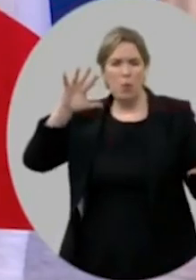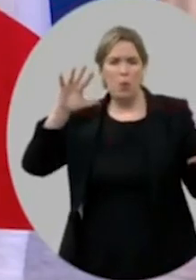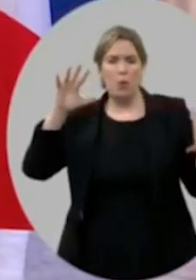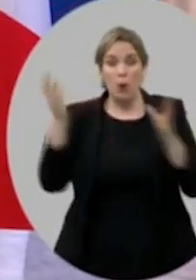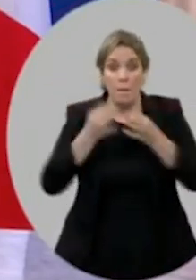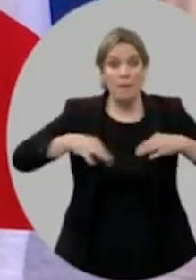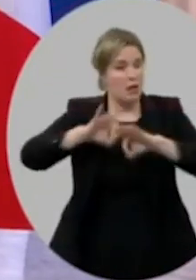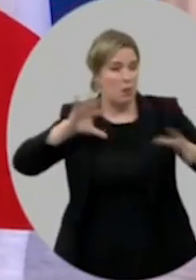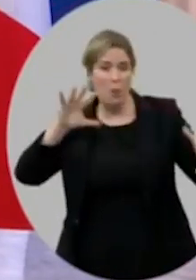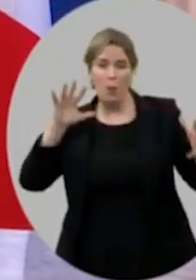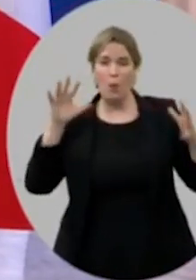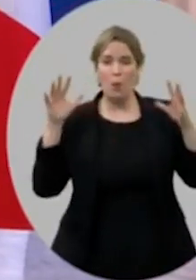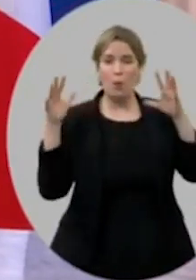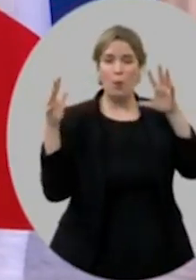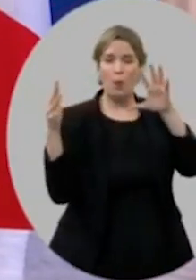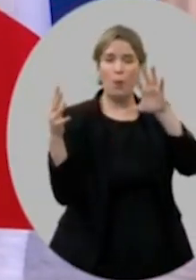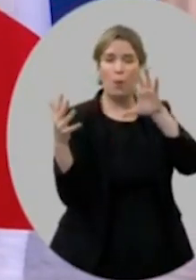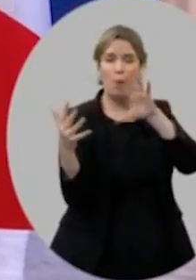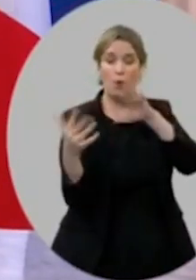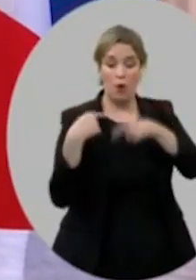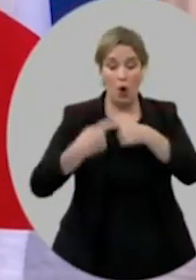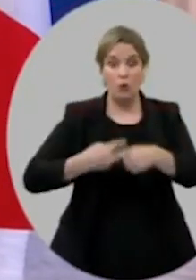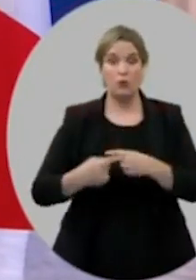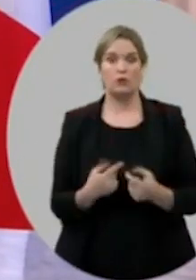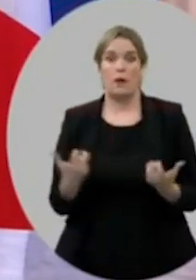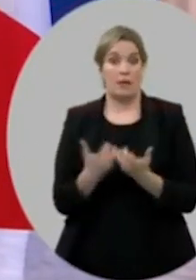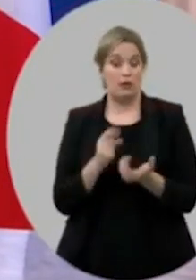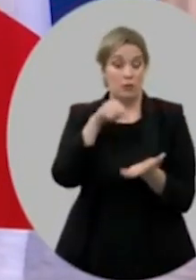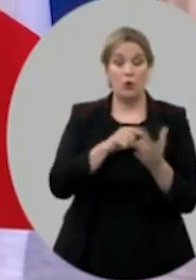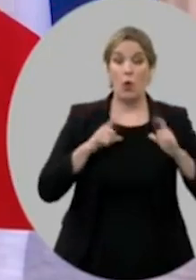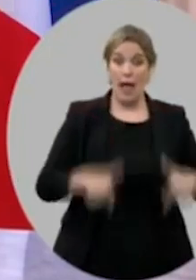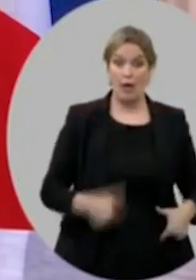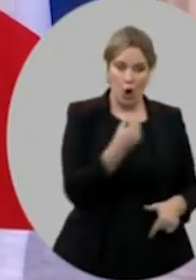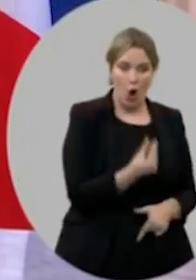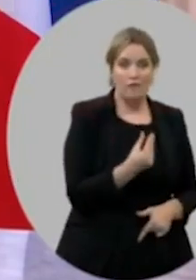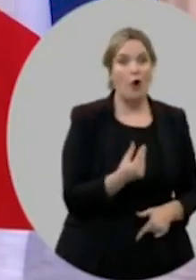cette responsabilité morale qu'à l'égard de toutes les familles, de déporter